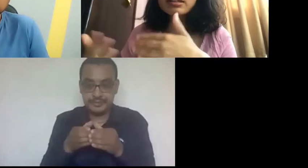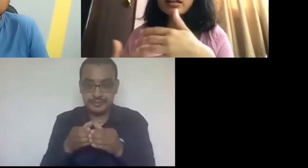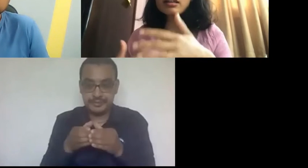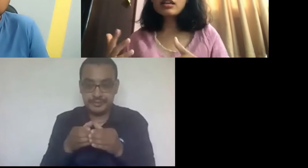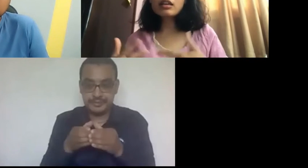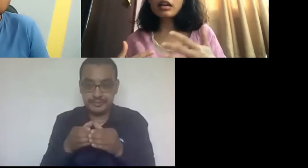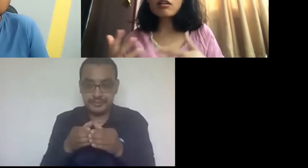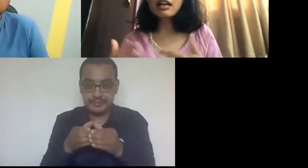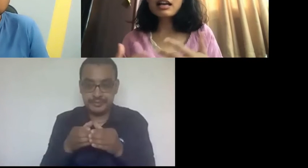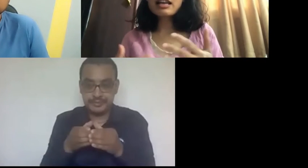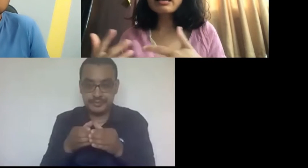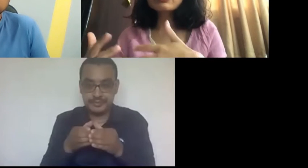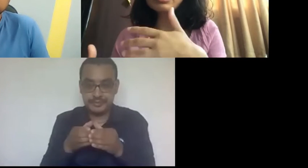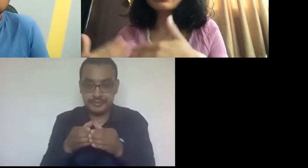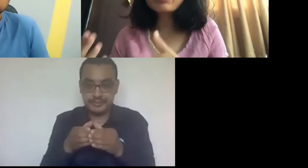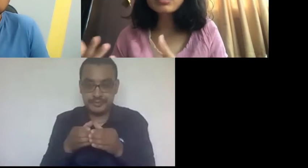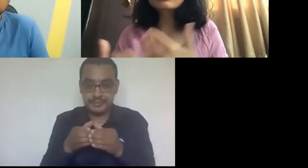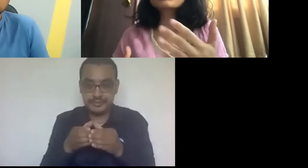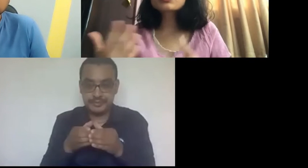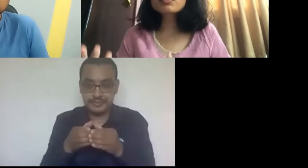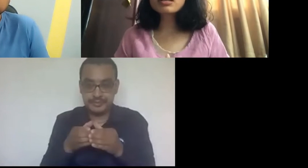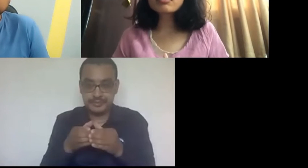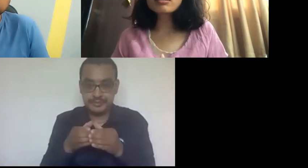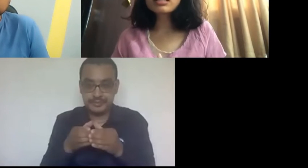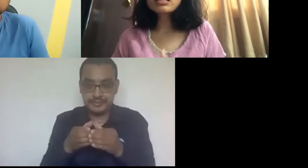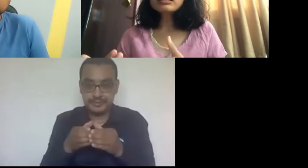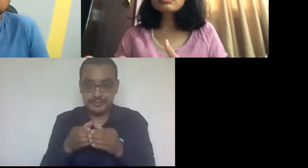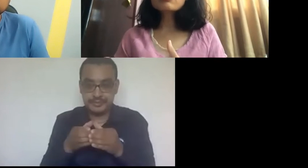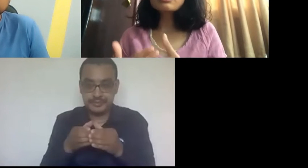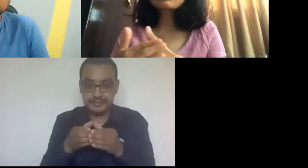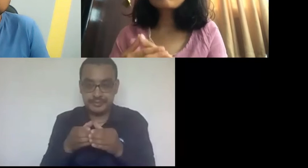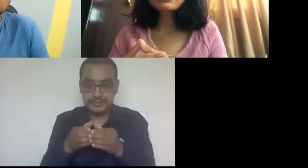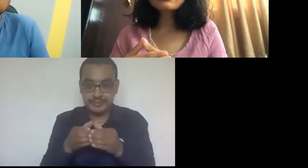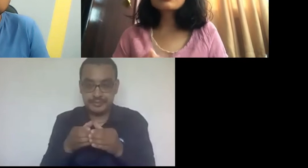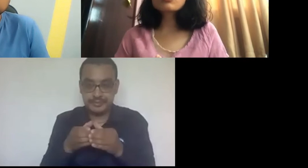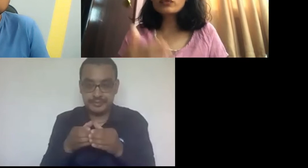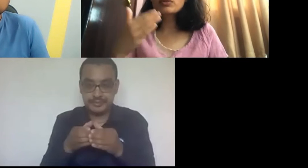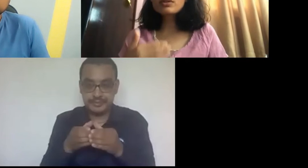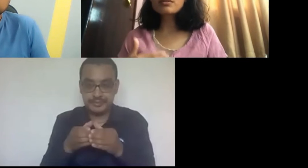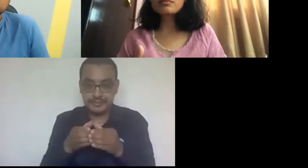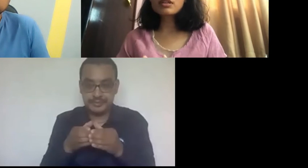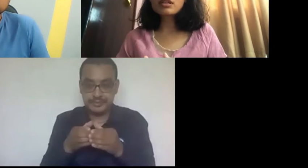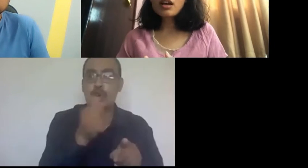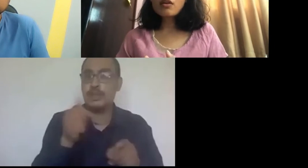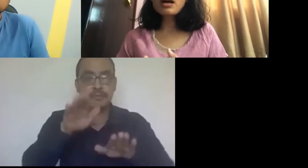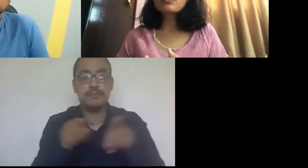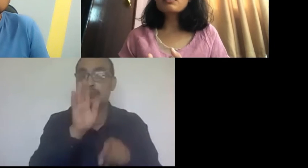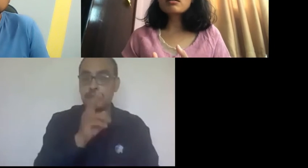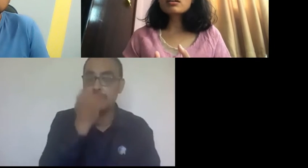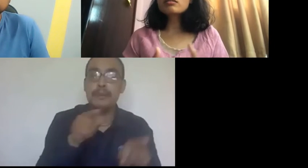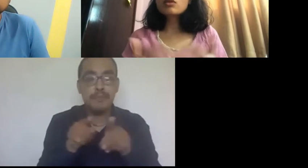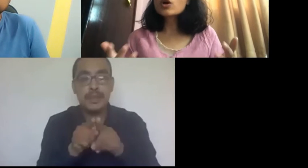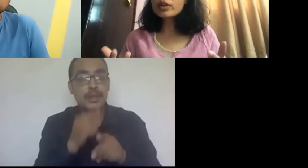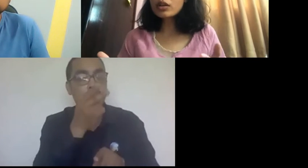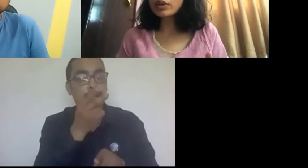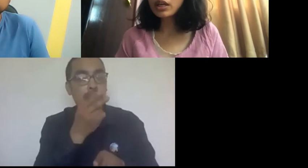पनि धेरै नै एकअर्कालाई हुन्छ नि हेप्ने अथवा डिस्क्रिमिनेट गर्ने कि, त्यसको कारणले गर्दाखेरि जुन भ्युवर्सहरू हुन्छ नि उहाँहरूमा चाहिँ